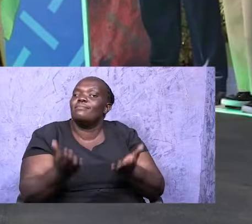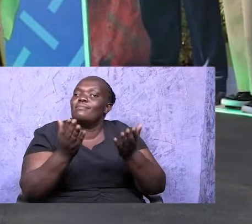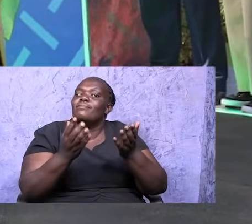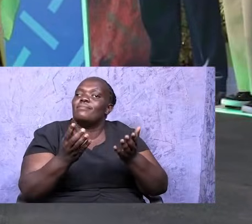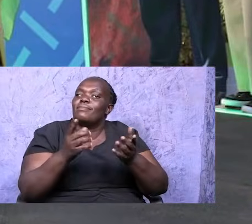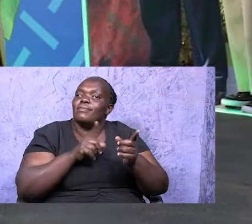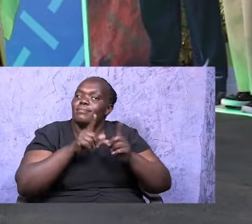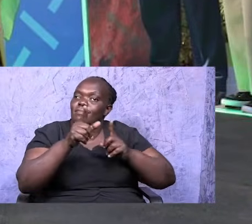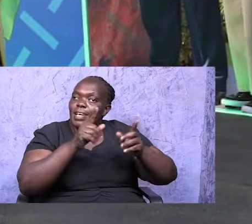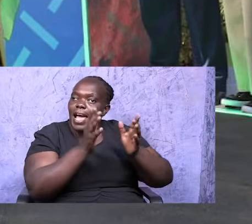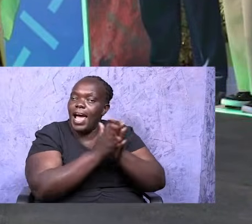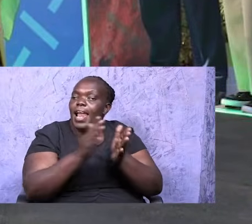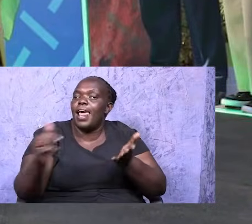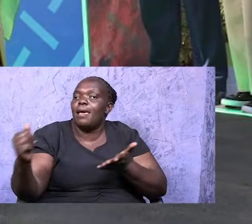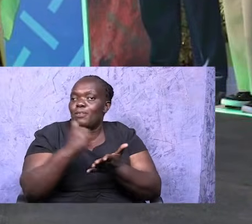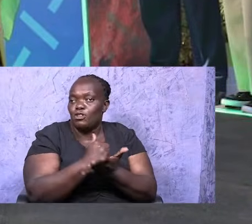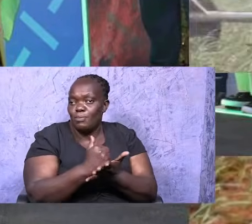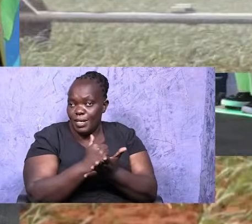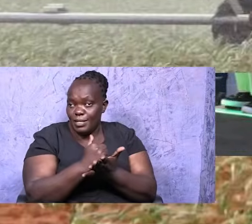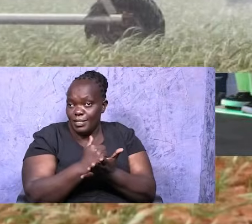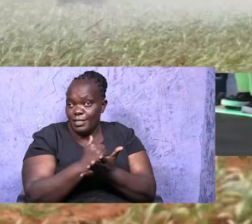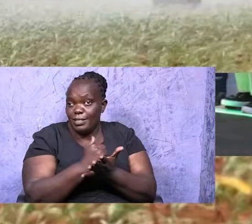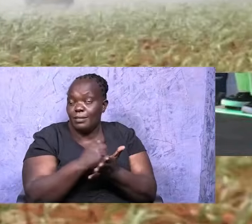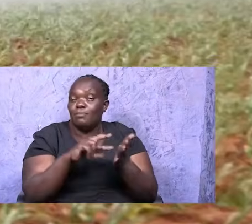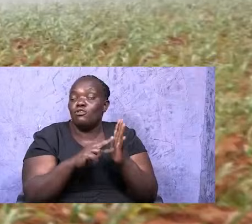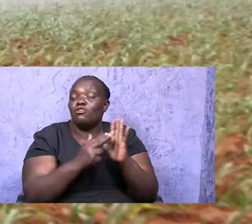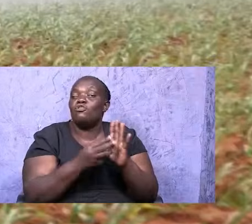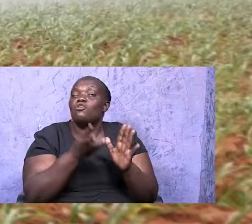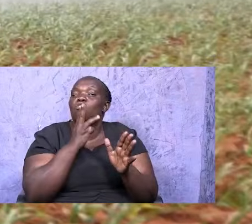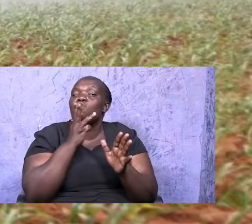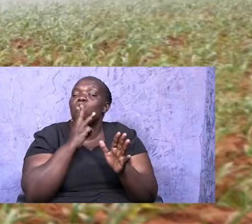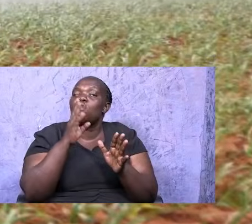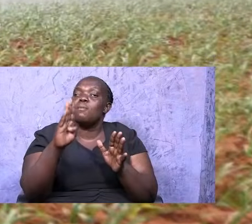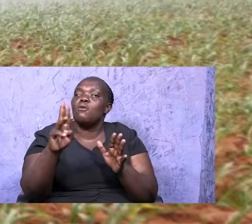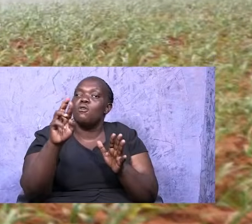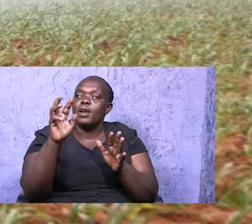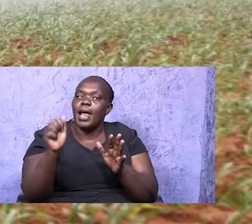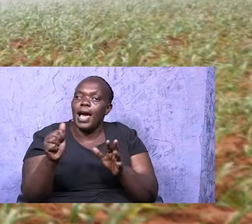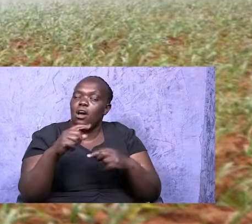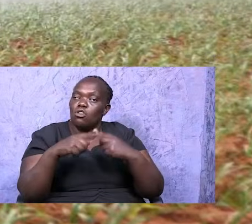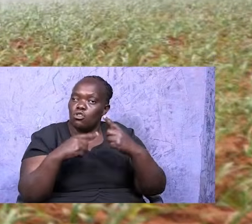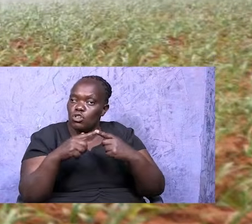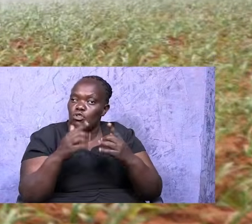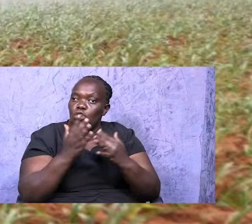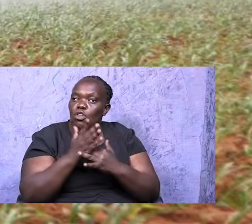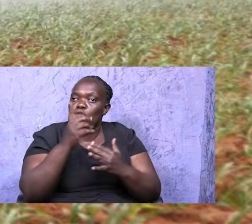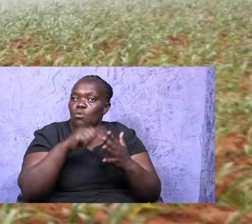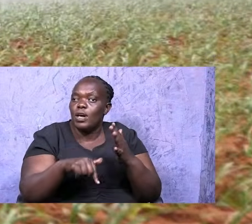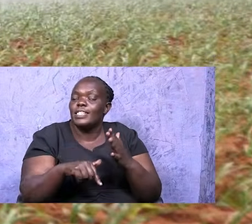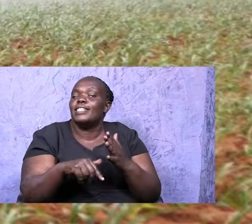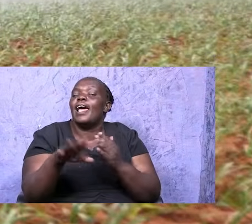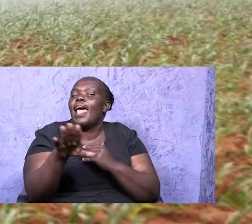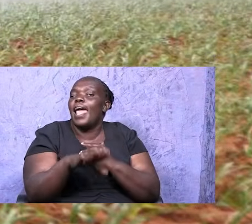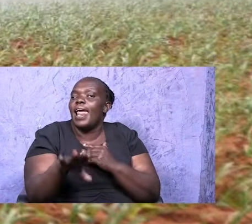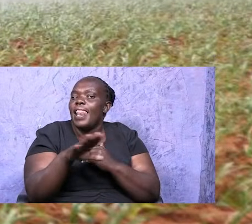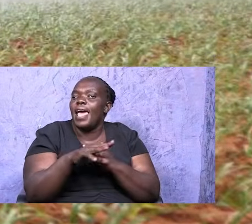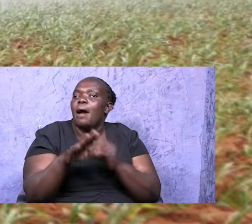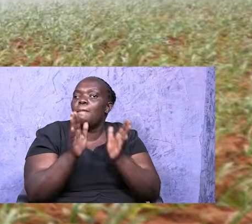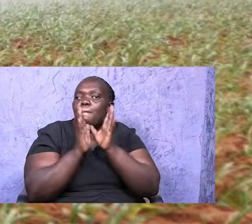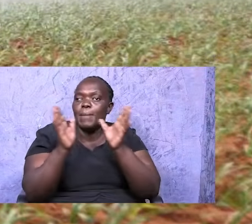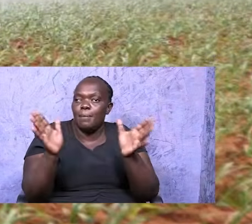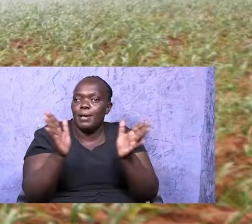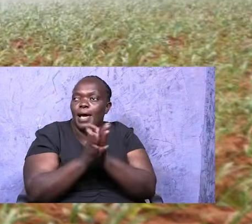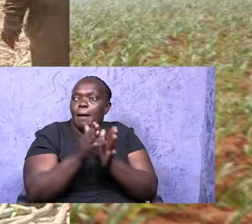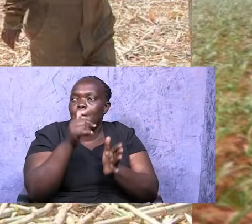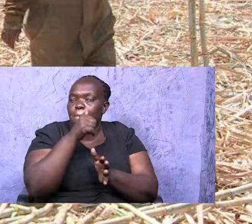ikiimarisha utalii na ajira. Mradi wa umwagiliaji wa Bura unaendelezwa kupitia ubia wa sekta ya